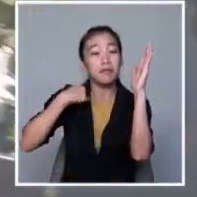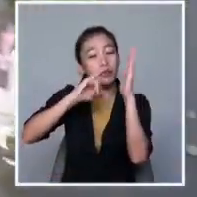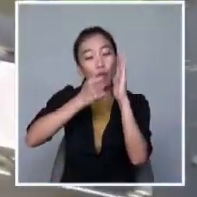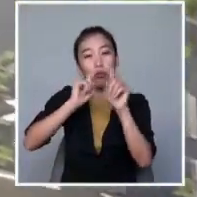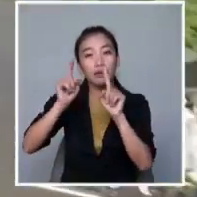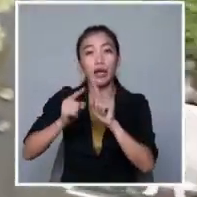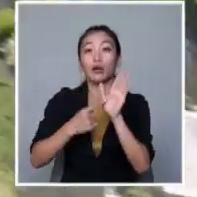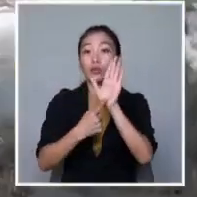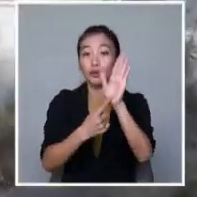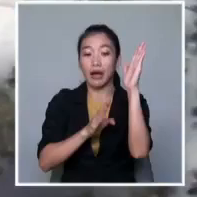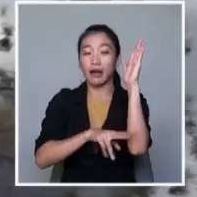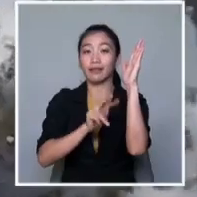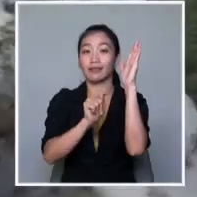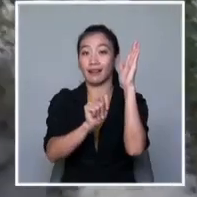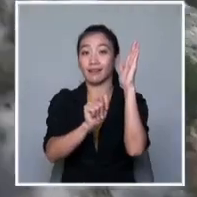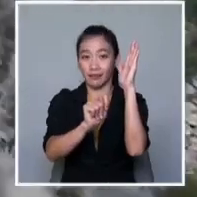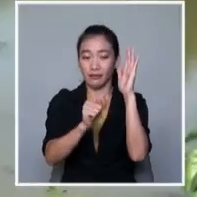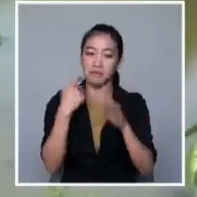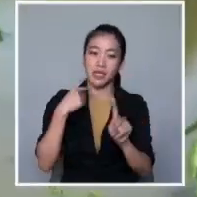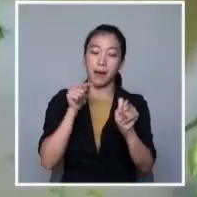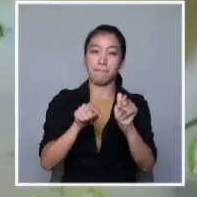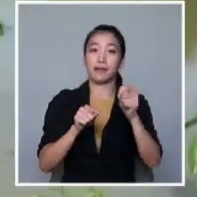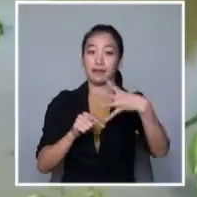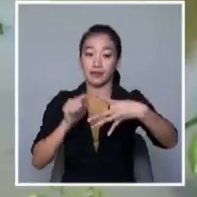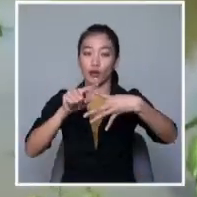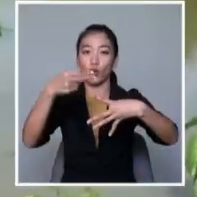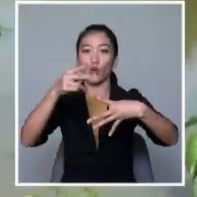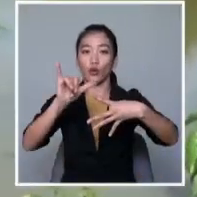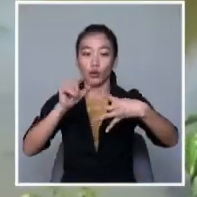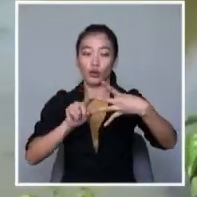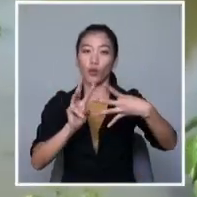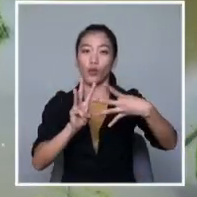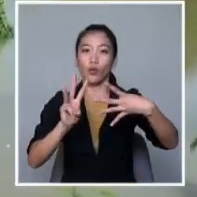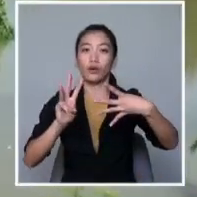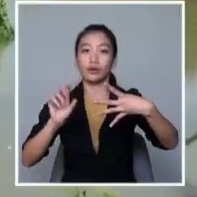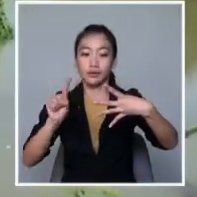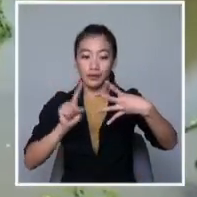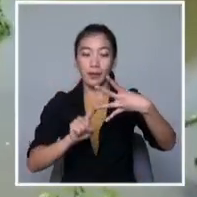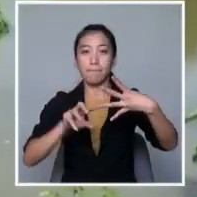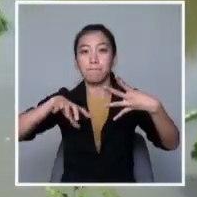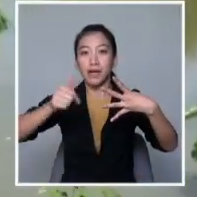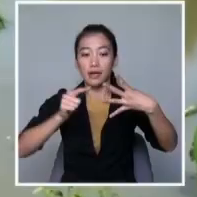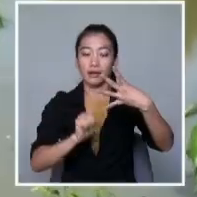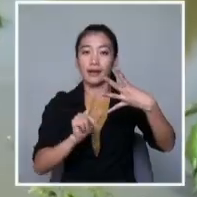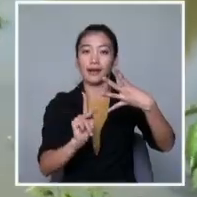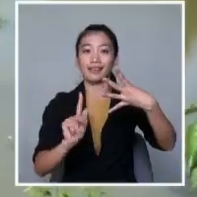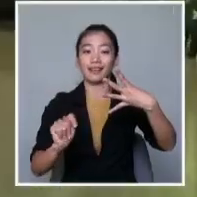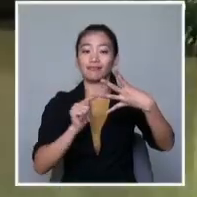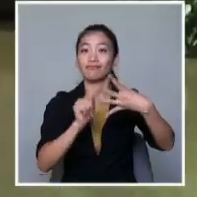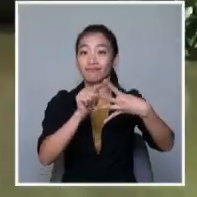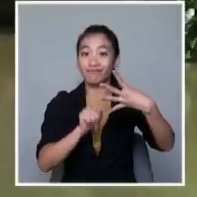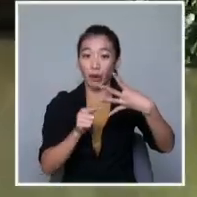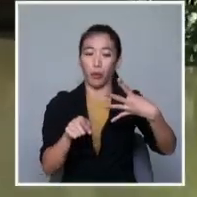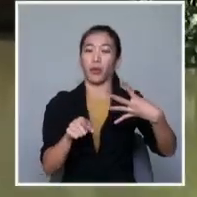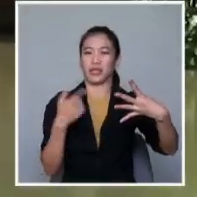หวัดตรังเนี่ยมี4อำเภอนะคะประกอบไปด้วยอำเภอห้วยยอดวังวิเศษอำเภอเมืองและอำเภอกันตังที่พื้นที่ท้ายน้ำ